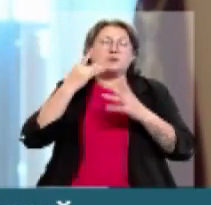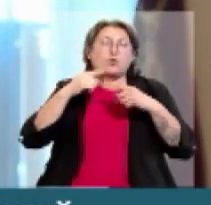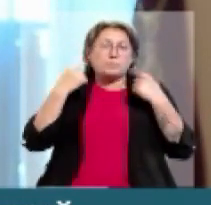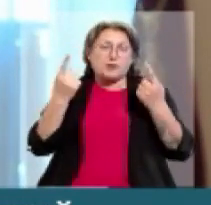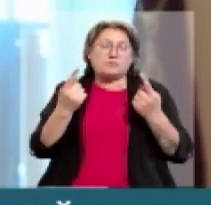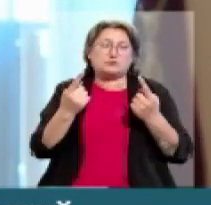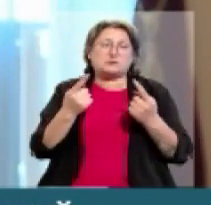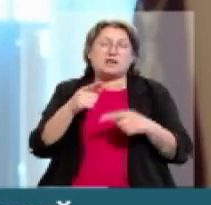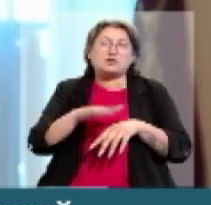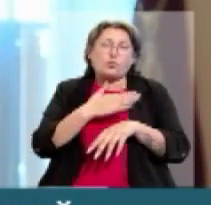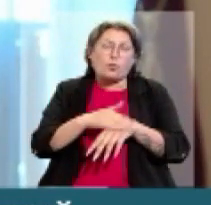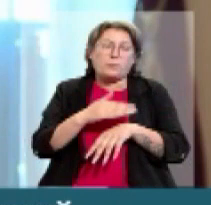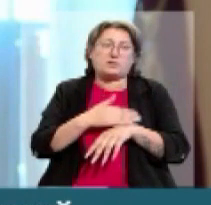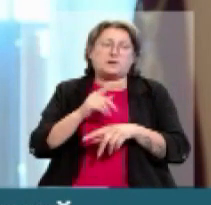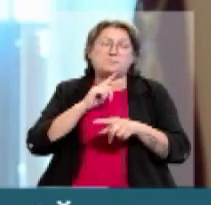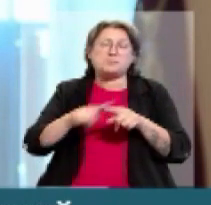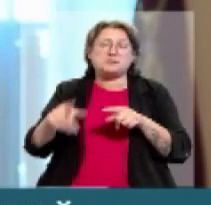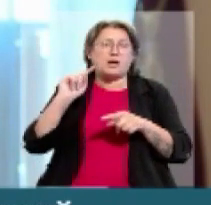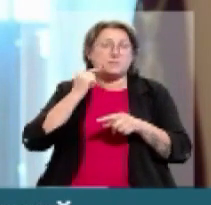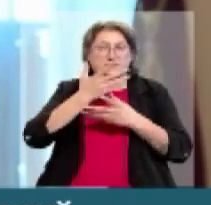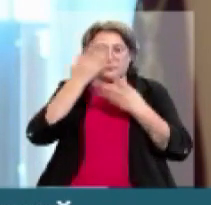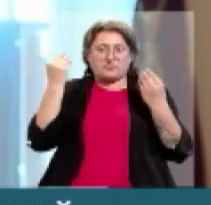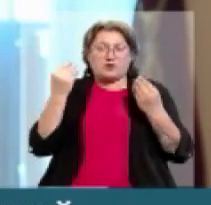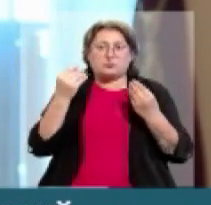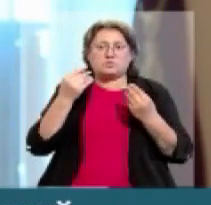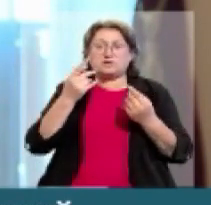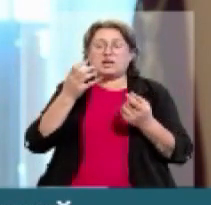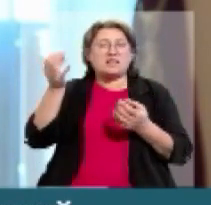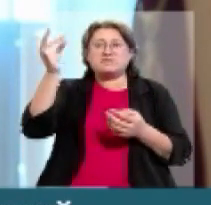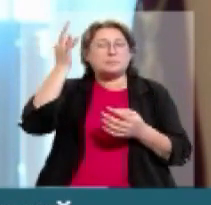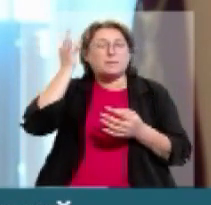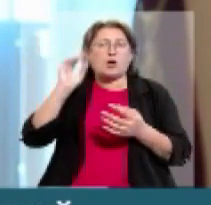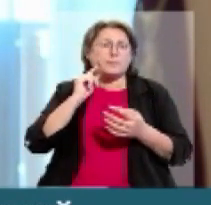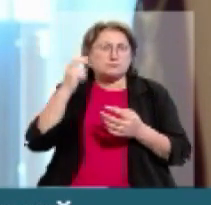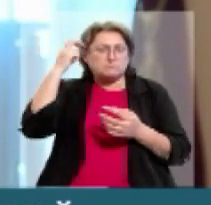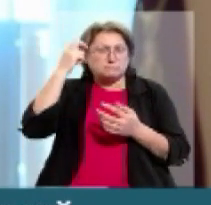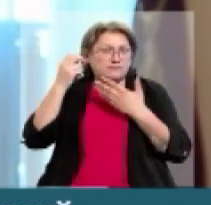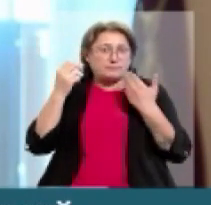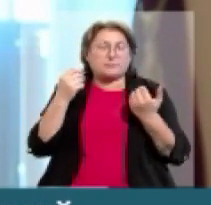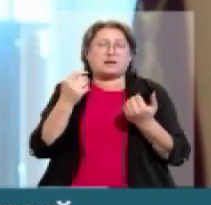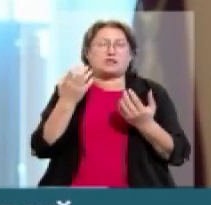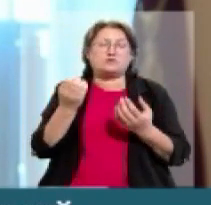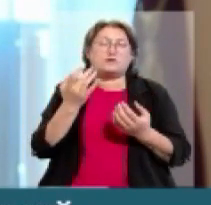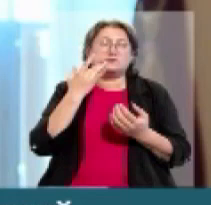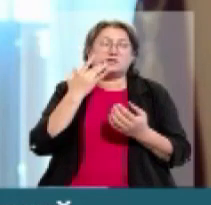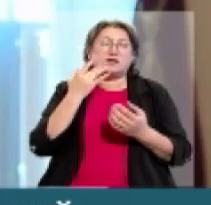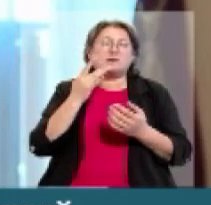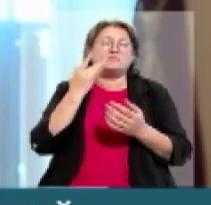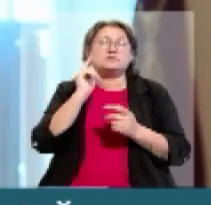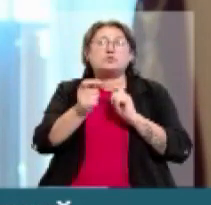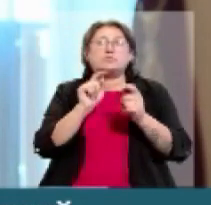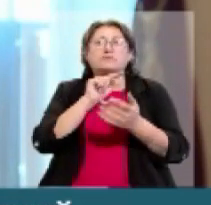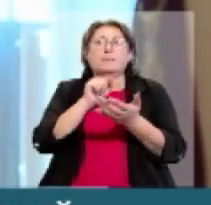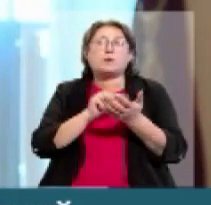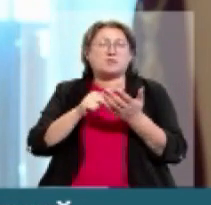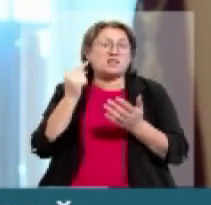добры, они очень быстро забывают обиды и больше о них не вспоминают. Еще они всегда задают вопросы и